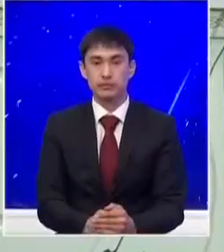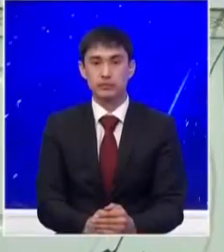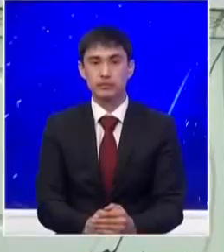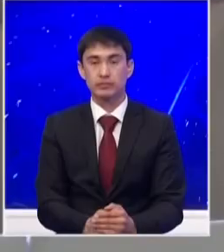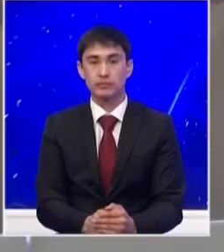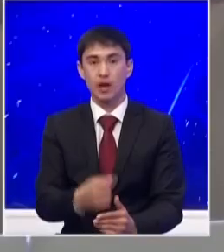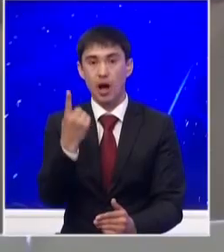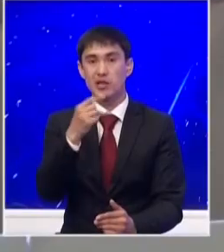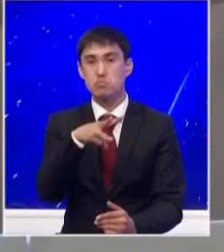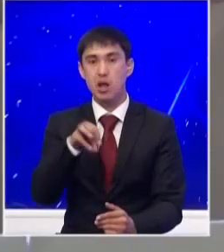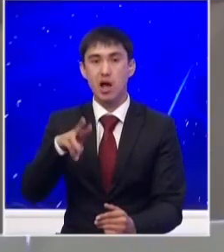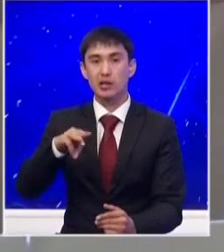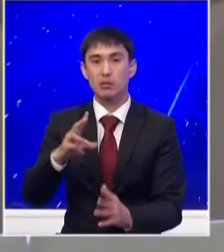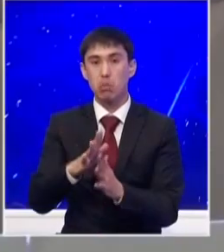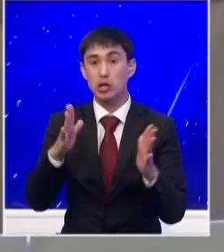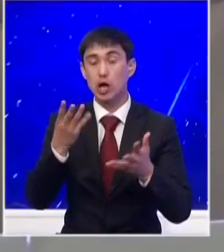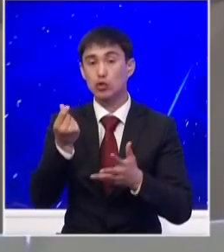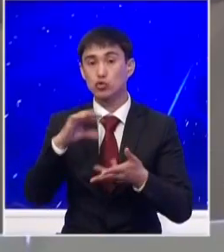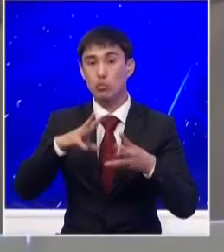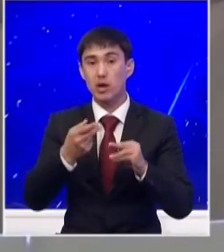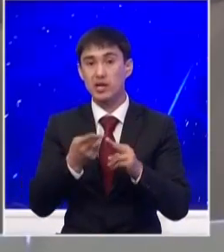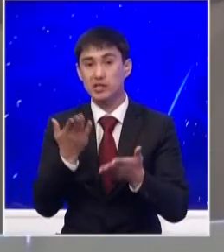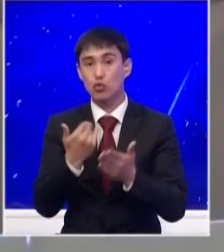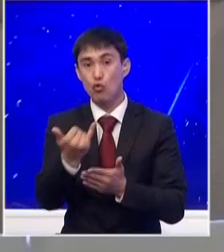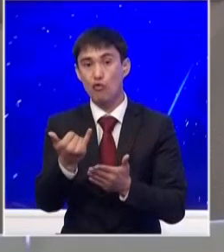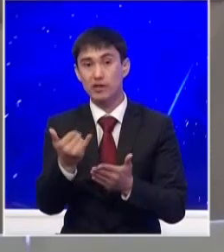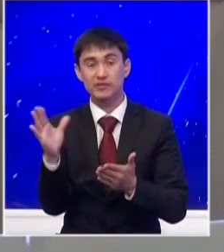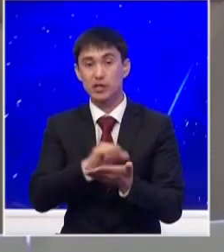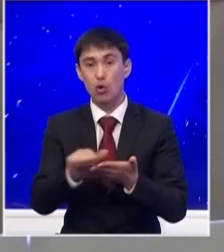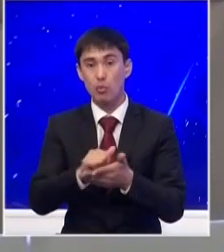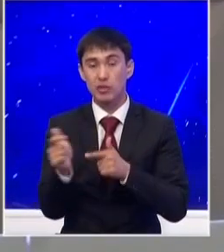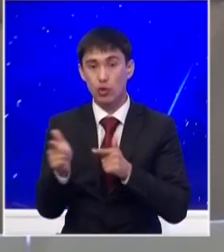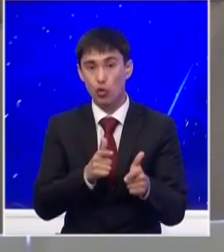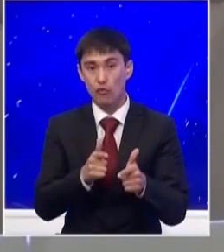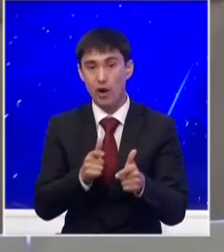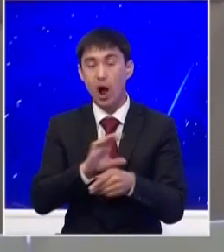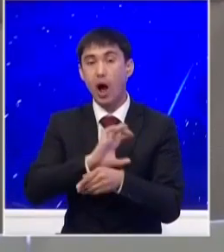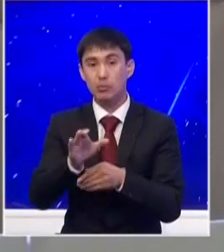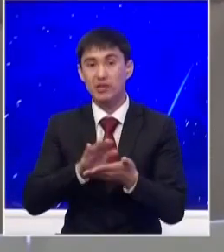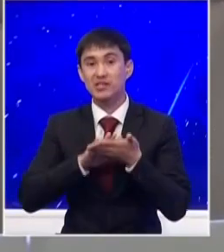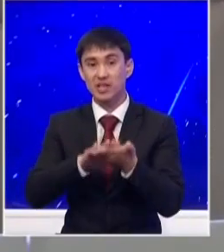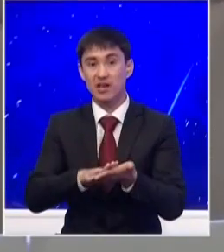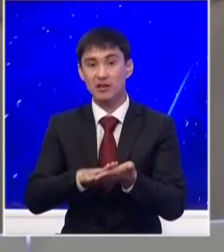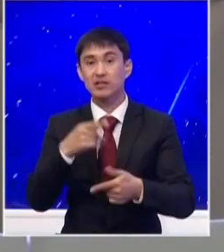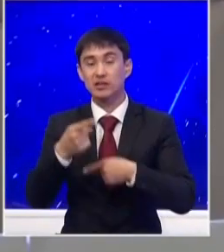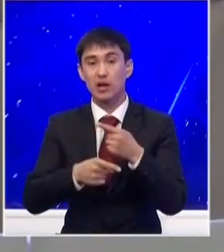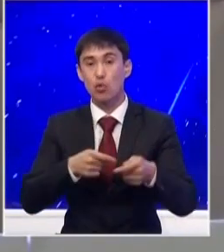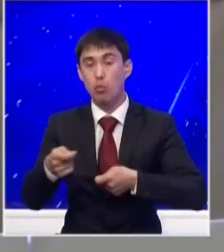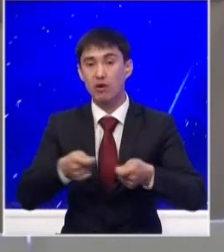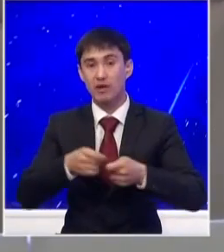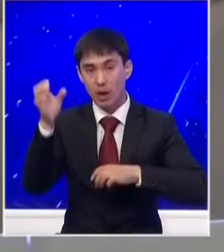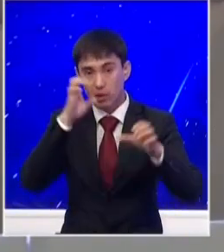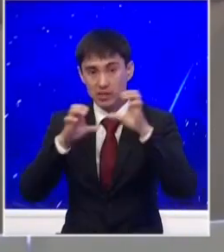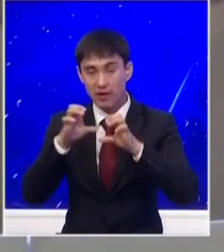1 миллиард это очень большая сумма если у вас все документы готовы отправьте заявку далее Управление